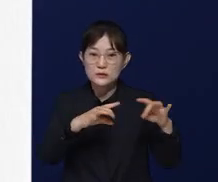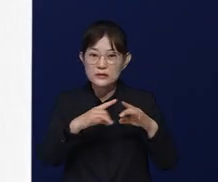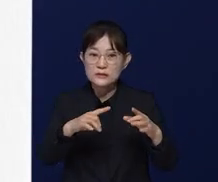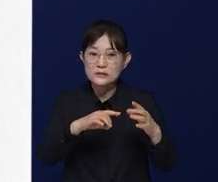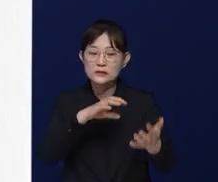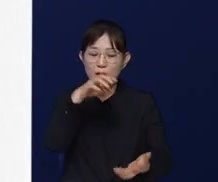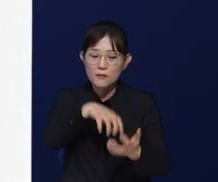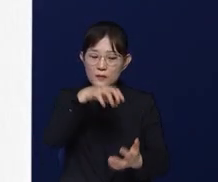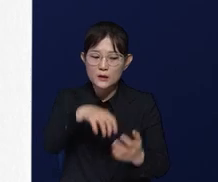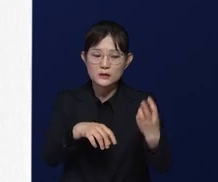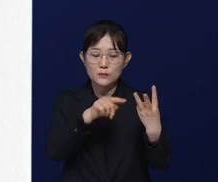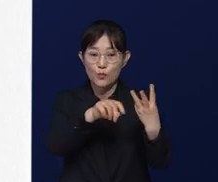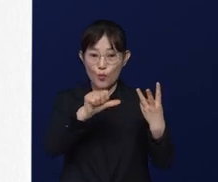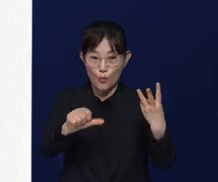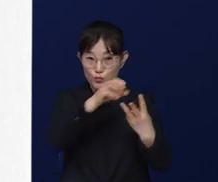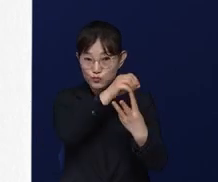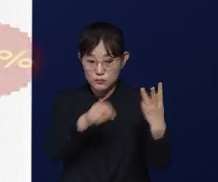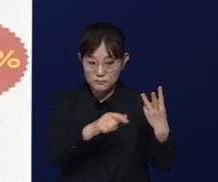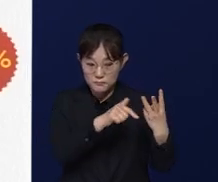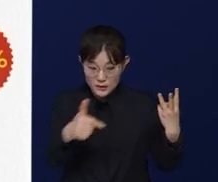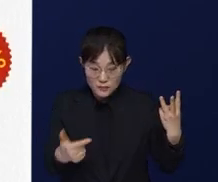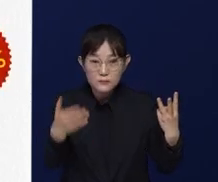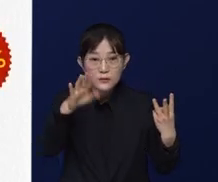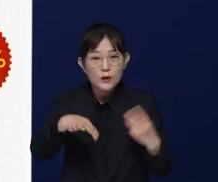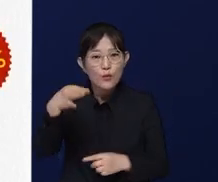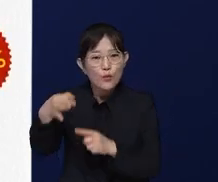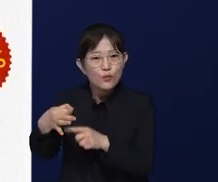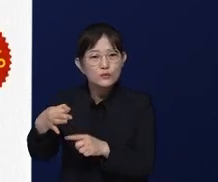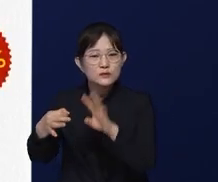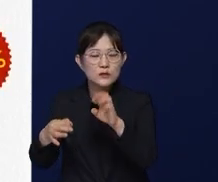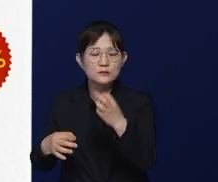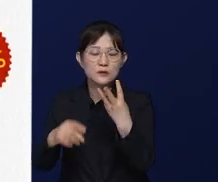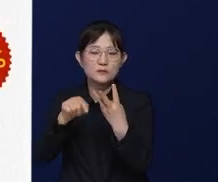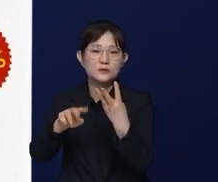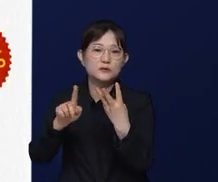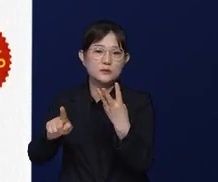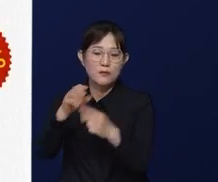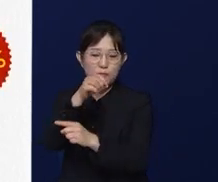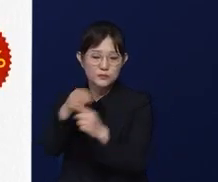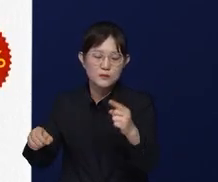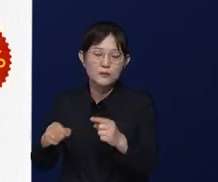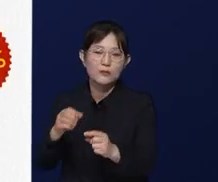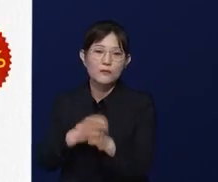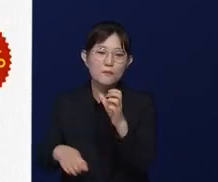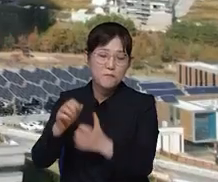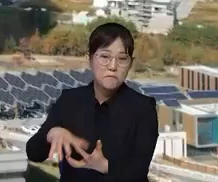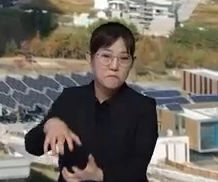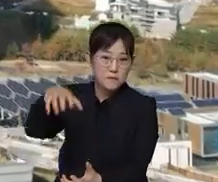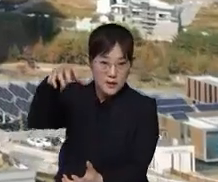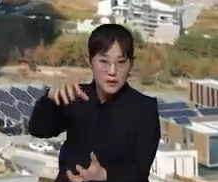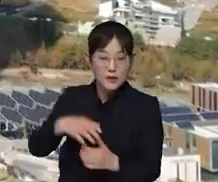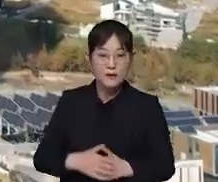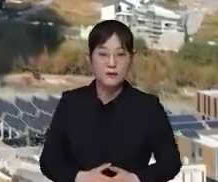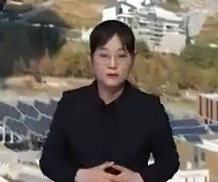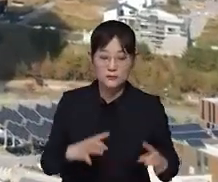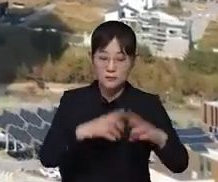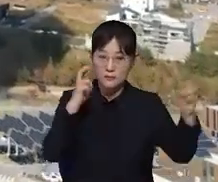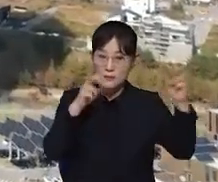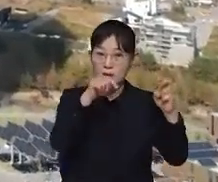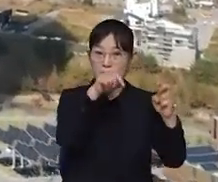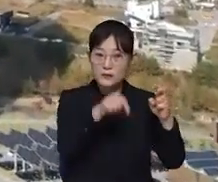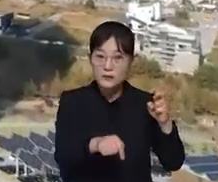사용량은 3.5% 늘어났는데 전기요금은 43.1%나 증가했습니다. 한전이